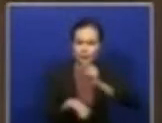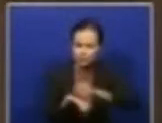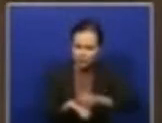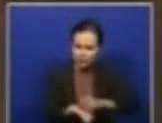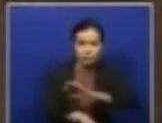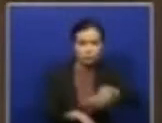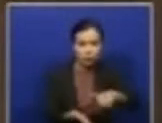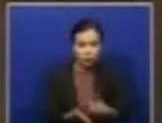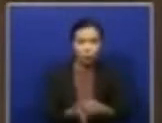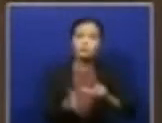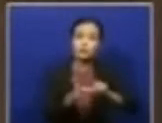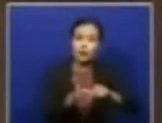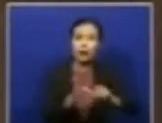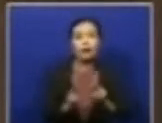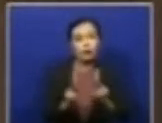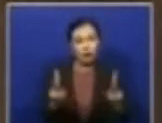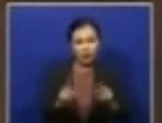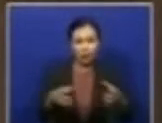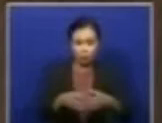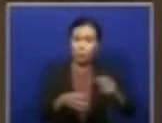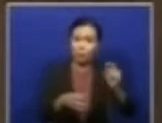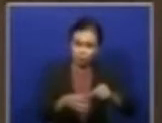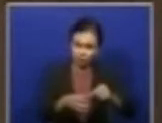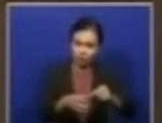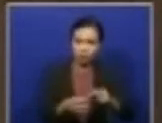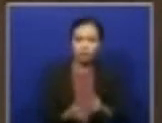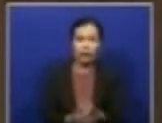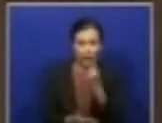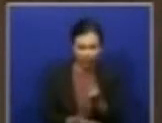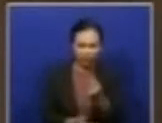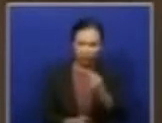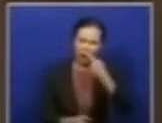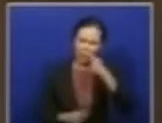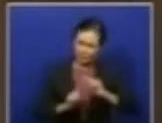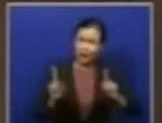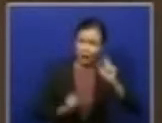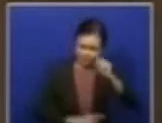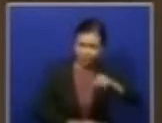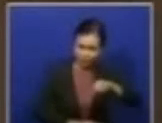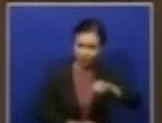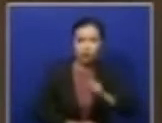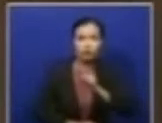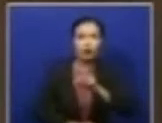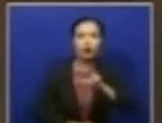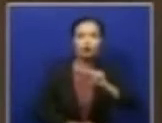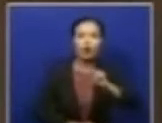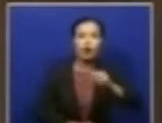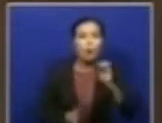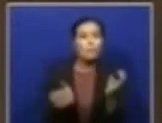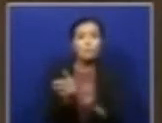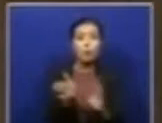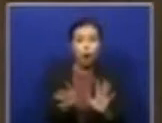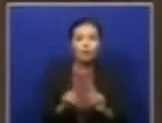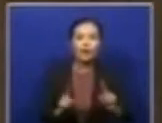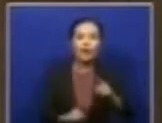ซึ่งเป็นเลขาคณะกรรมการชุดนี้เห็นไหมมันเป็นเรื่องแปลกไหมสตง.ไม่รับรองแต่รอง